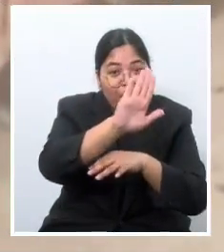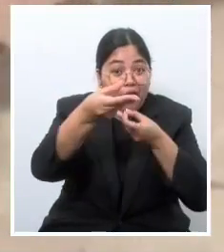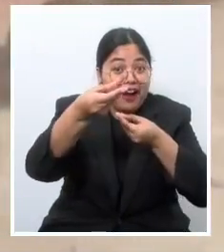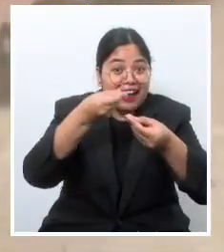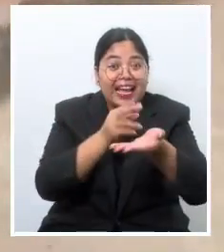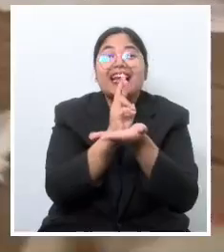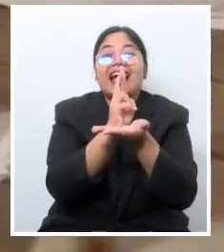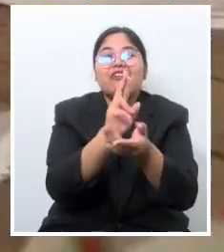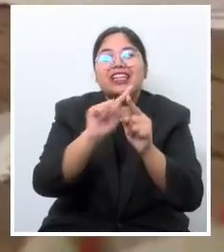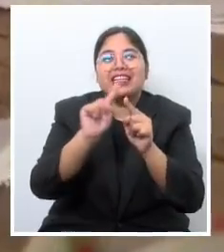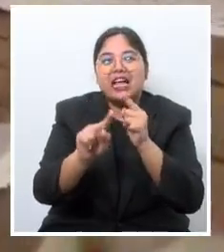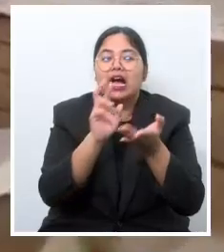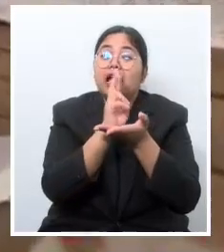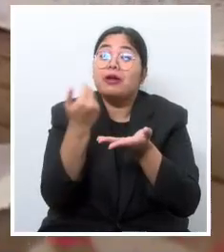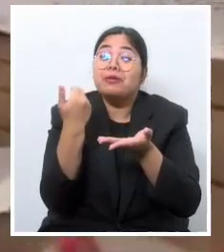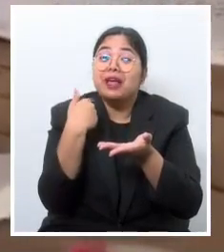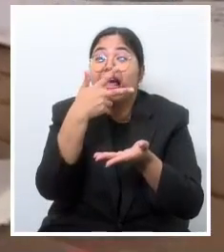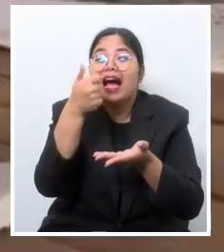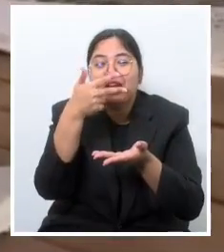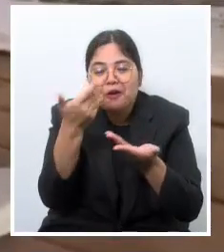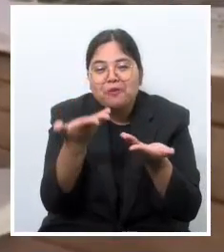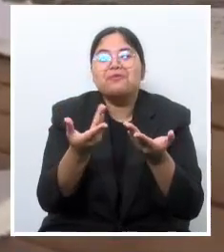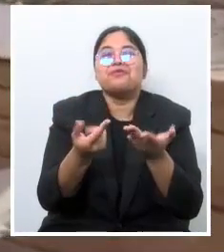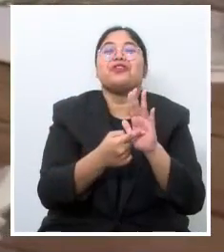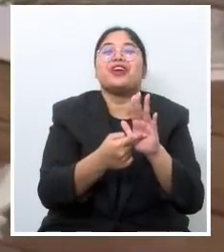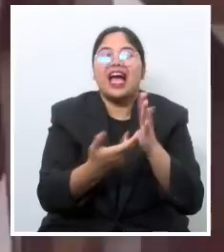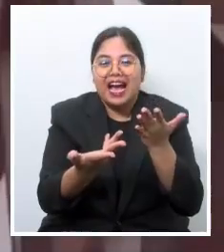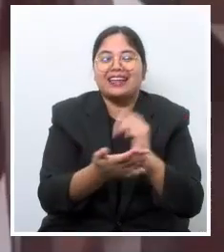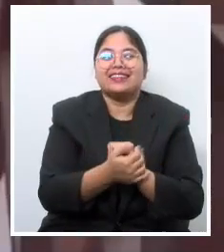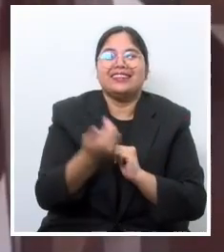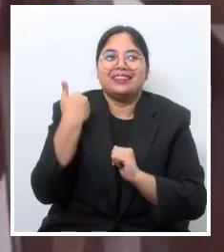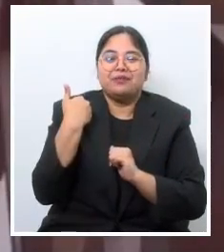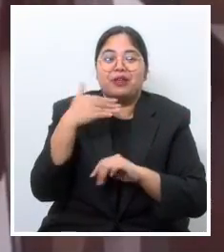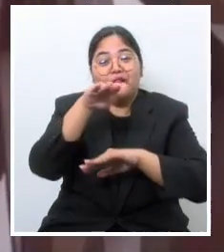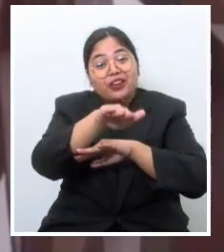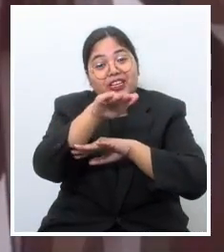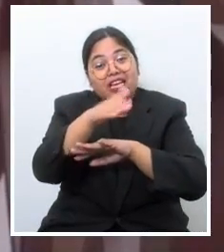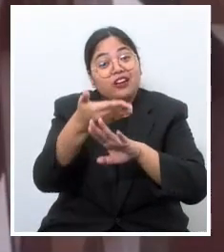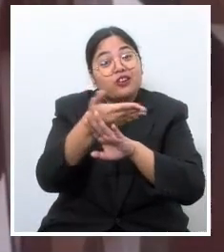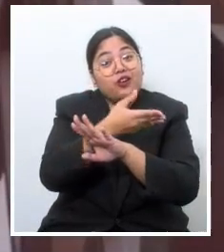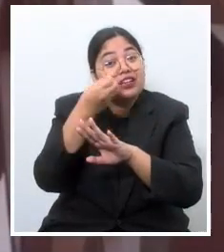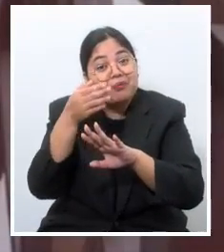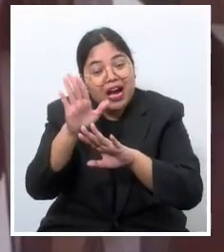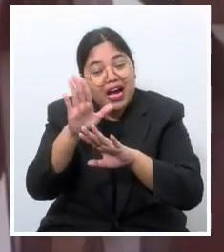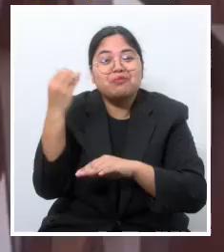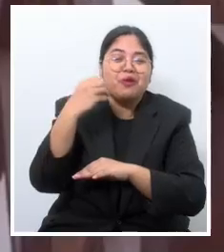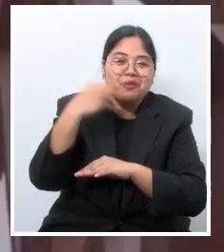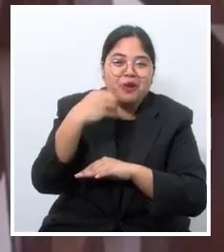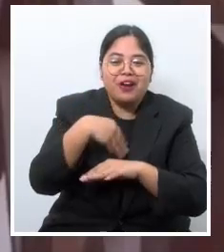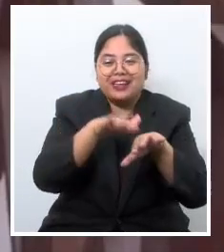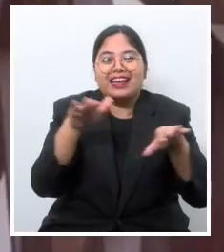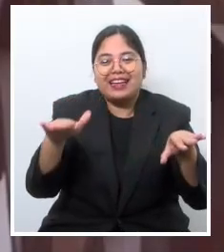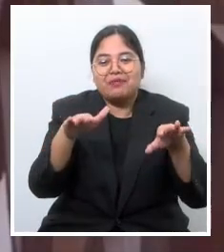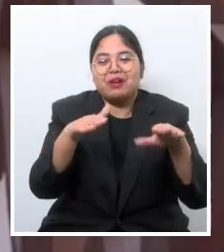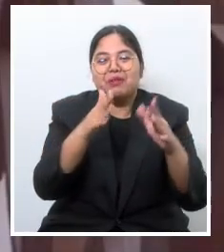รางวัลรางวัลก็จะเป็นขนกเป็นต้นอ่าจากหลังจากนั้นตอนเย็นก่อนกลับบ้านทุกวันเด็กจะต้องมาเข้า